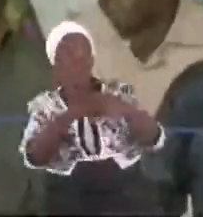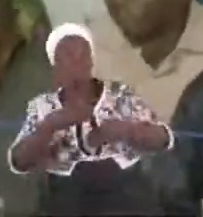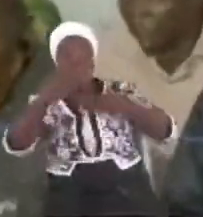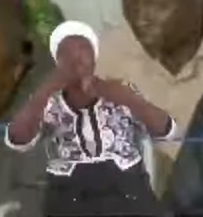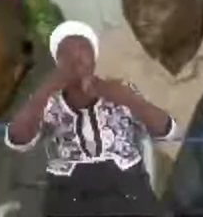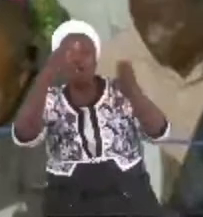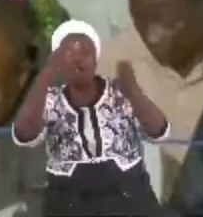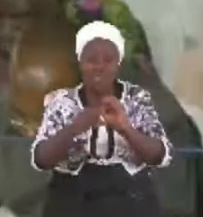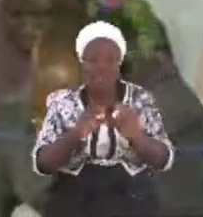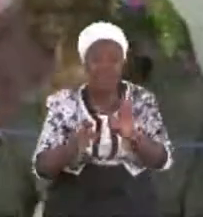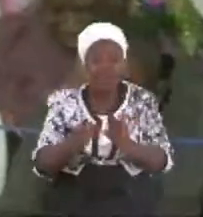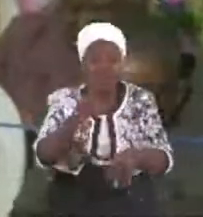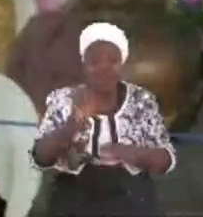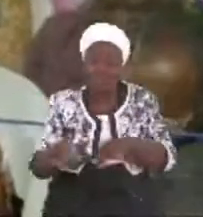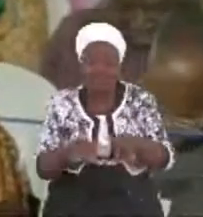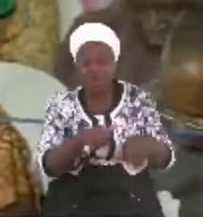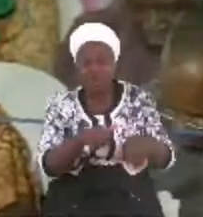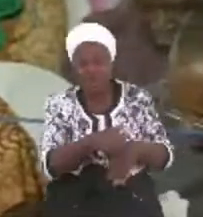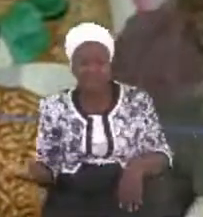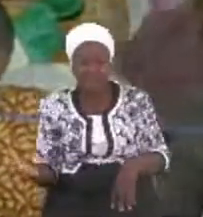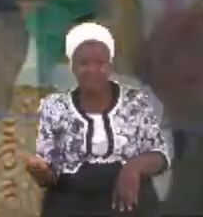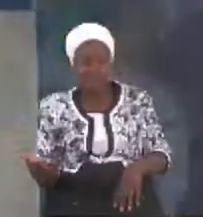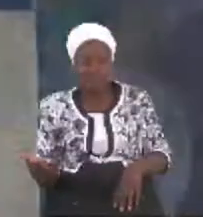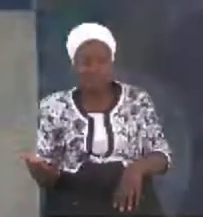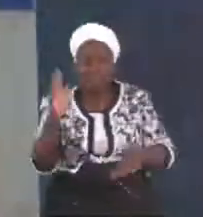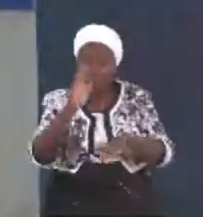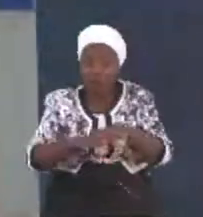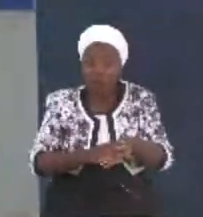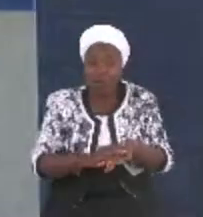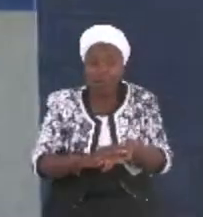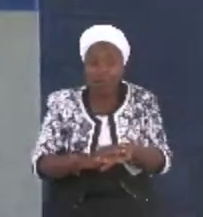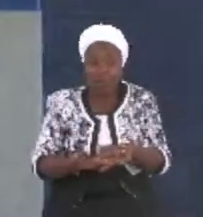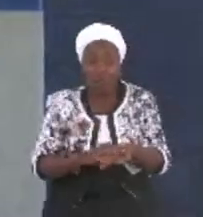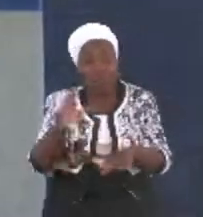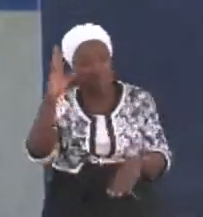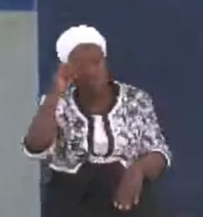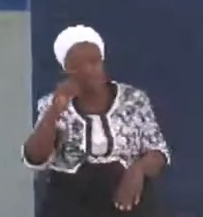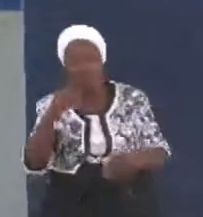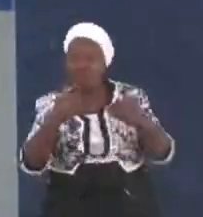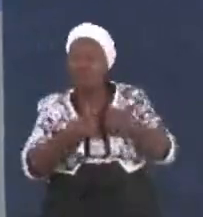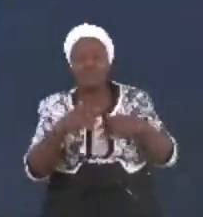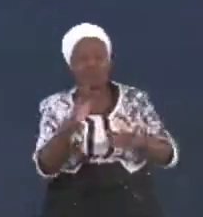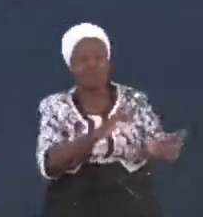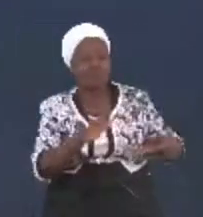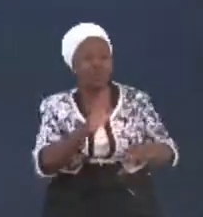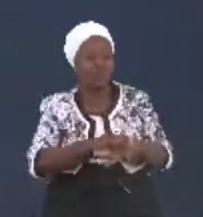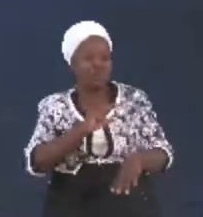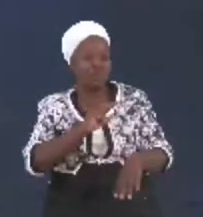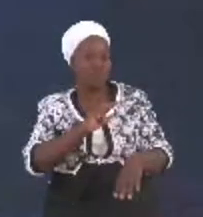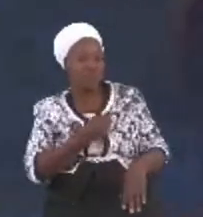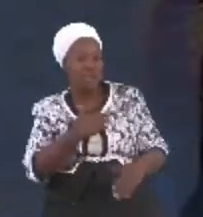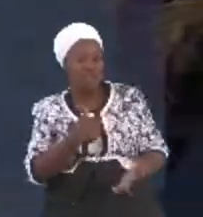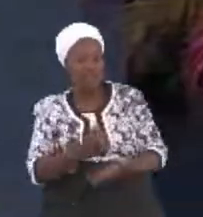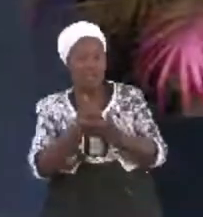Si tu peux faire quelque chose, viens à notre secours. Aie compassion de nous. Jésus,